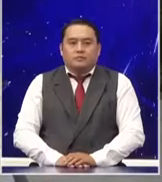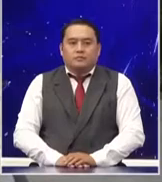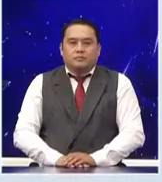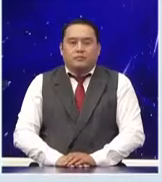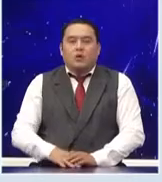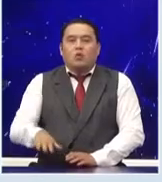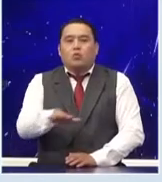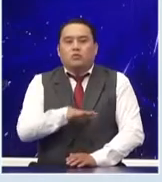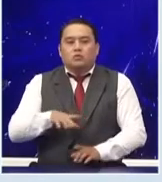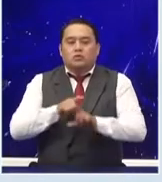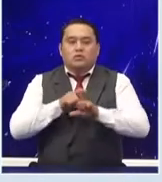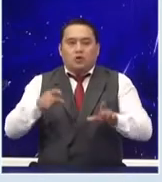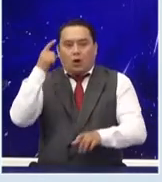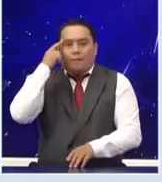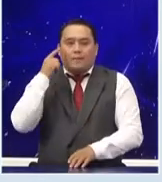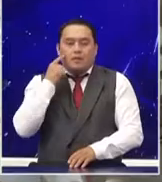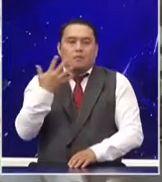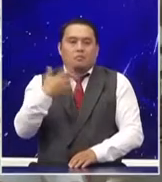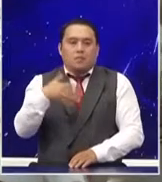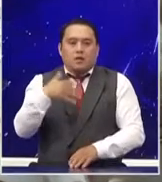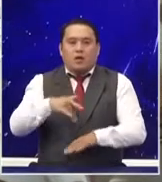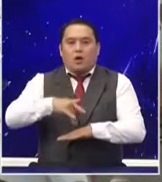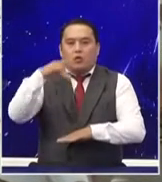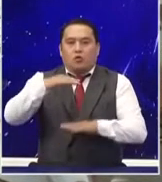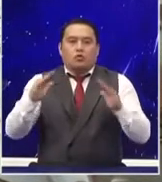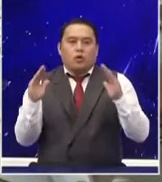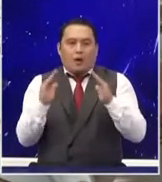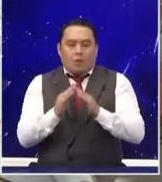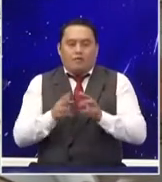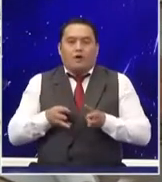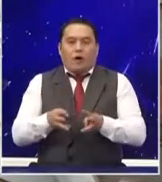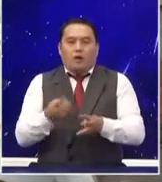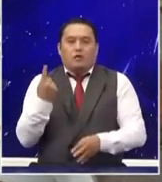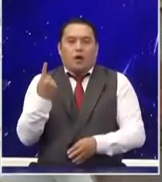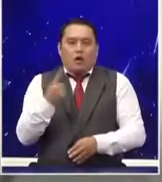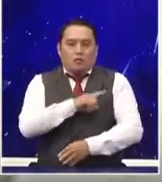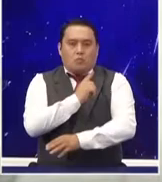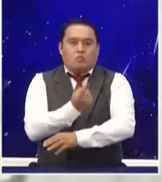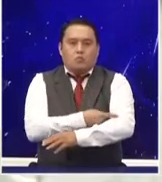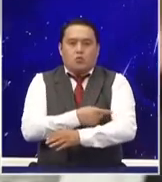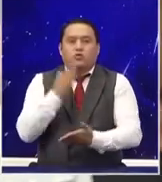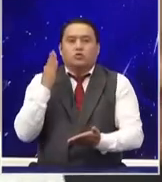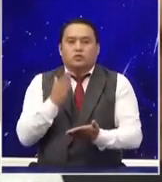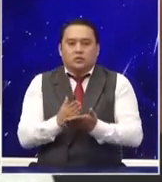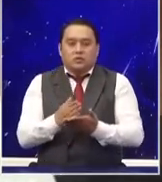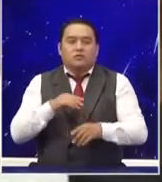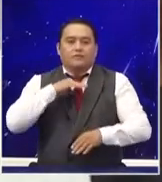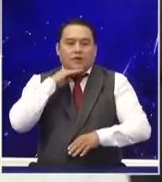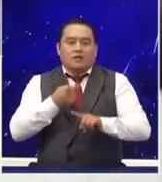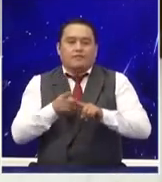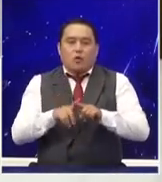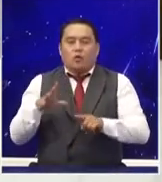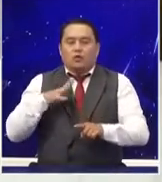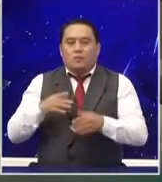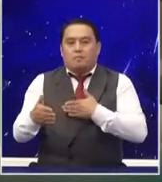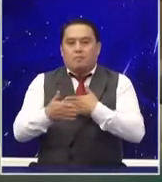государственные учреждения села Балпыкпи и порядка 50 многоэтажных домов. Котельная одна, но мощности ее достаточно, говорят специалисты. В